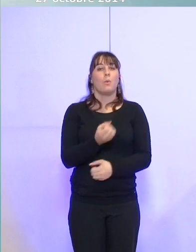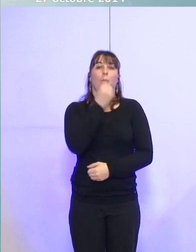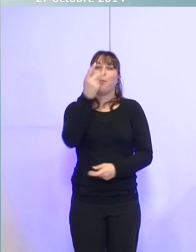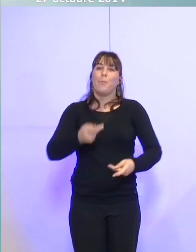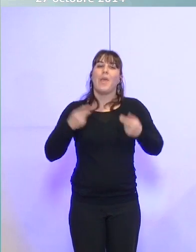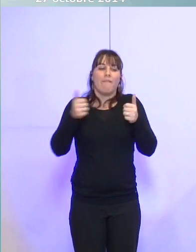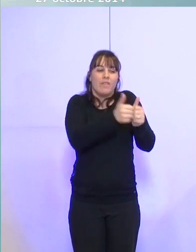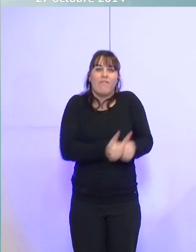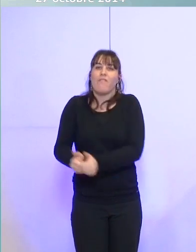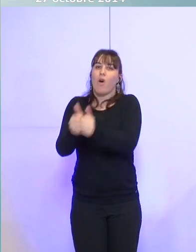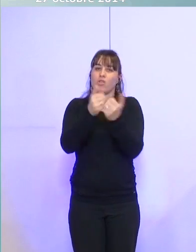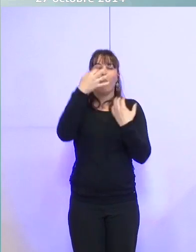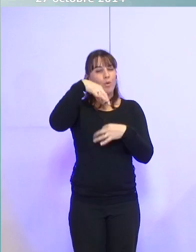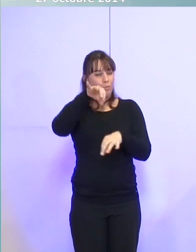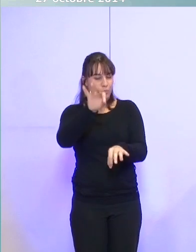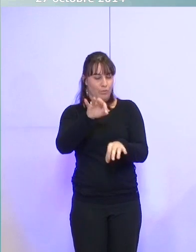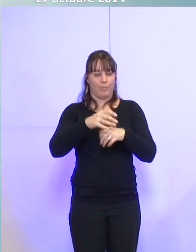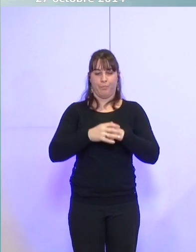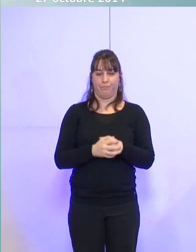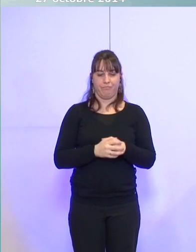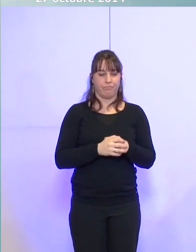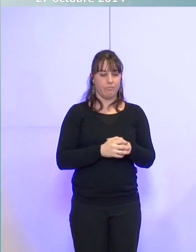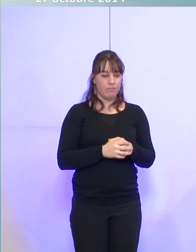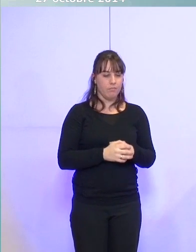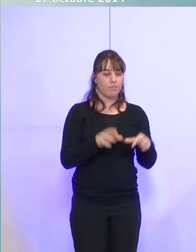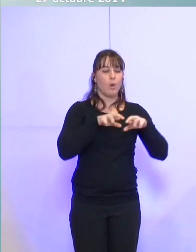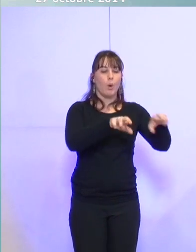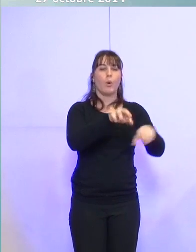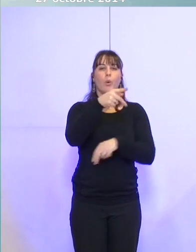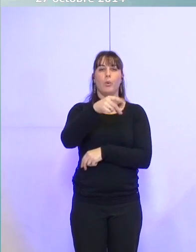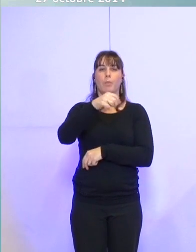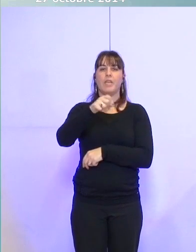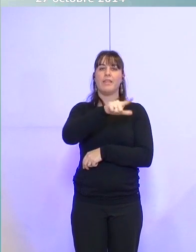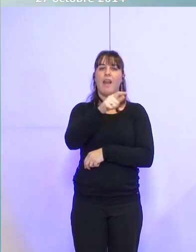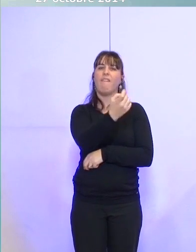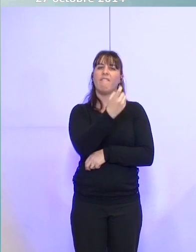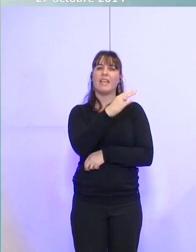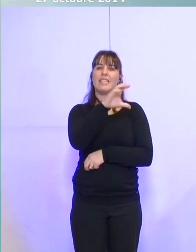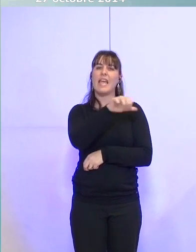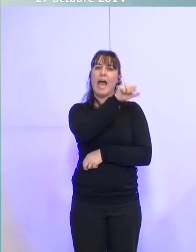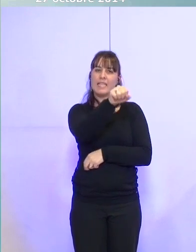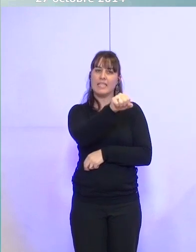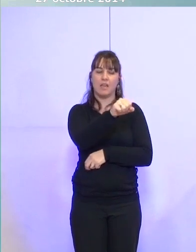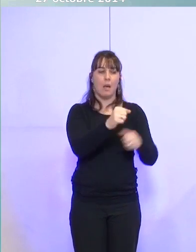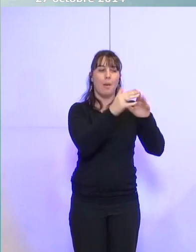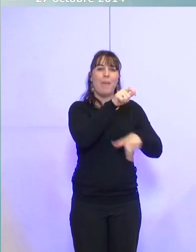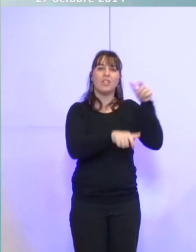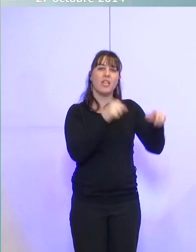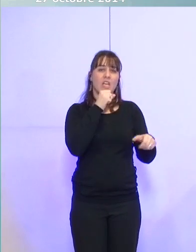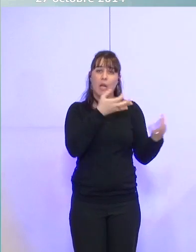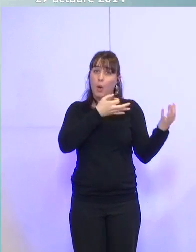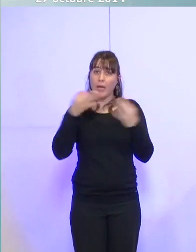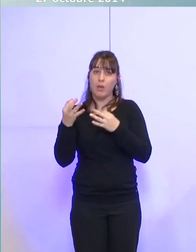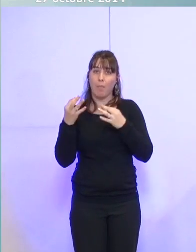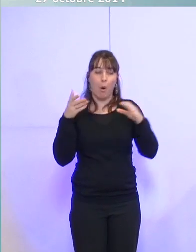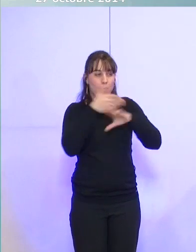ensemble. L'espace personnes âgées, rue Pinal, dépendant du CCS, est fréquenté quotidiennement pour sa qualité d'accueil